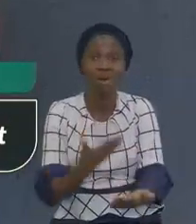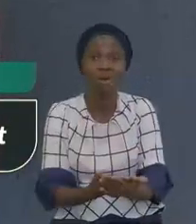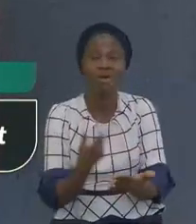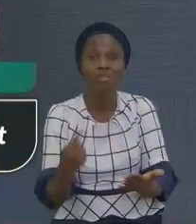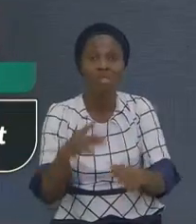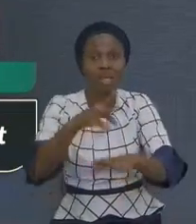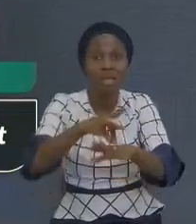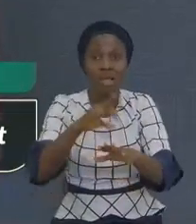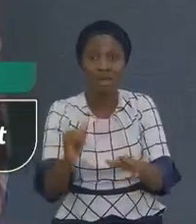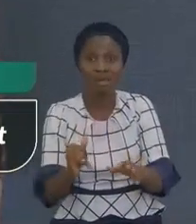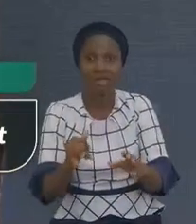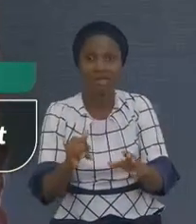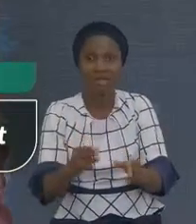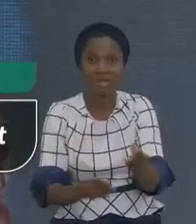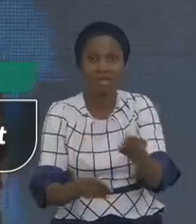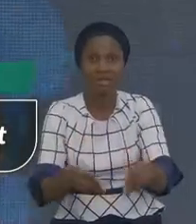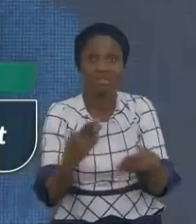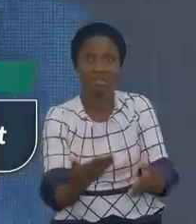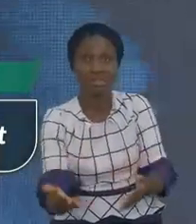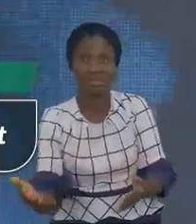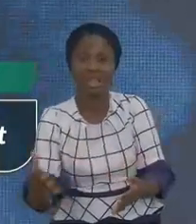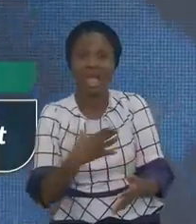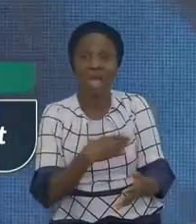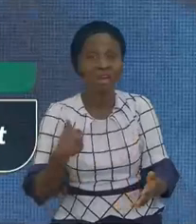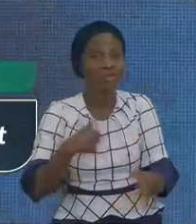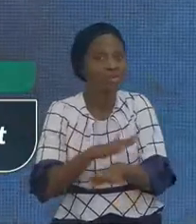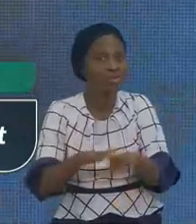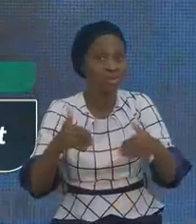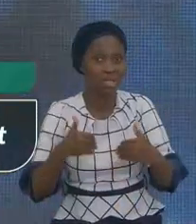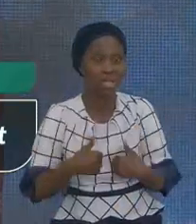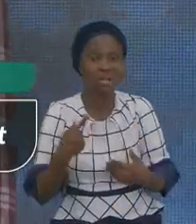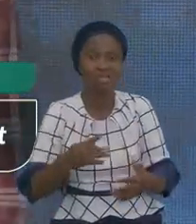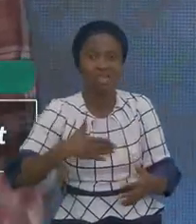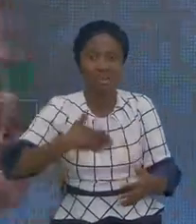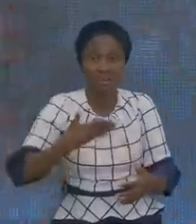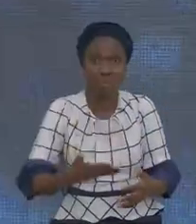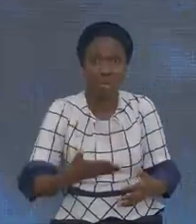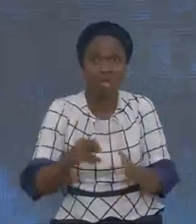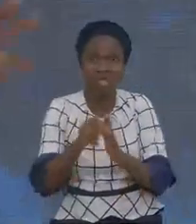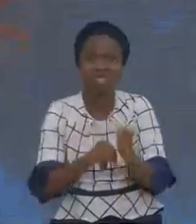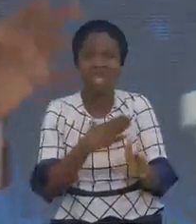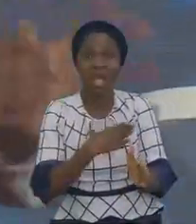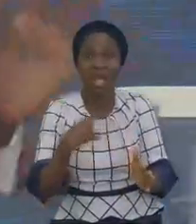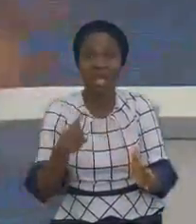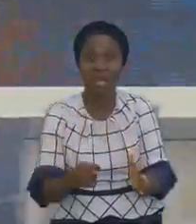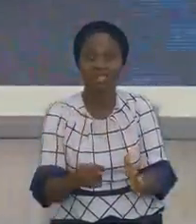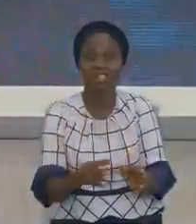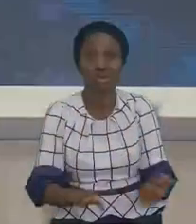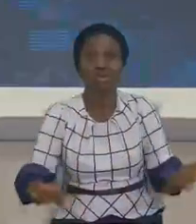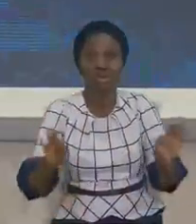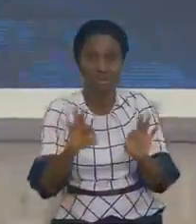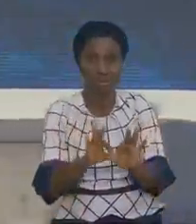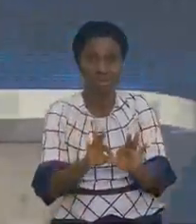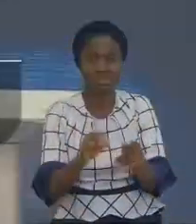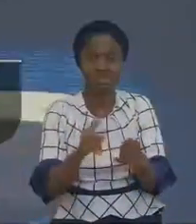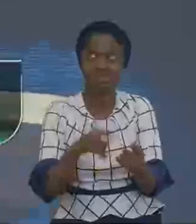nous n'avons pas la volonté, le désir et la dignité même d'aller au ciel. Ainsi